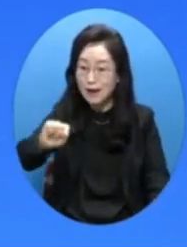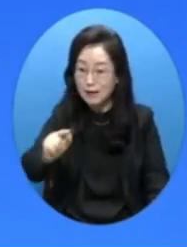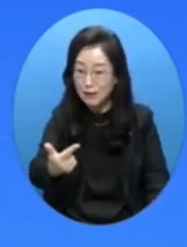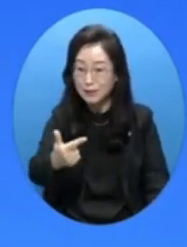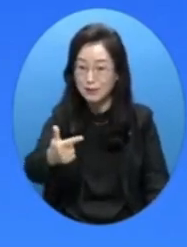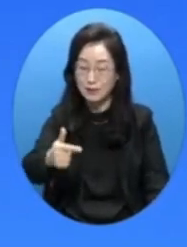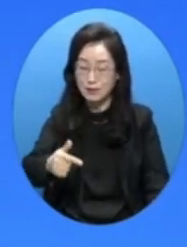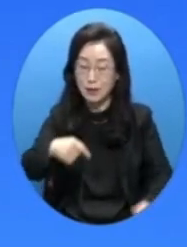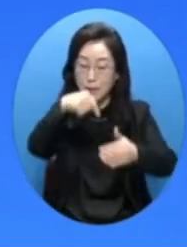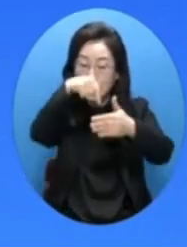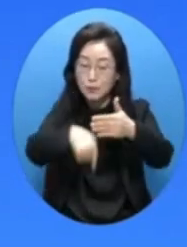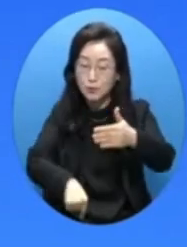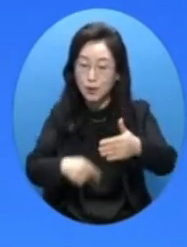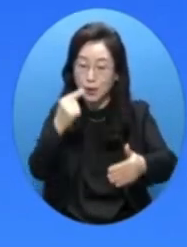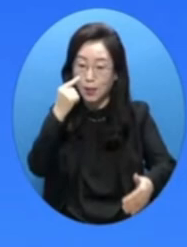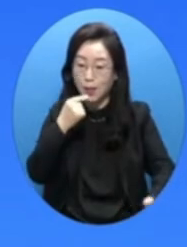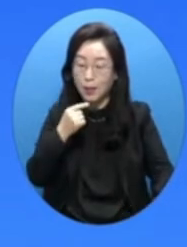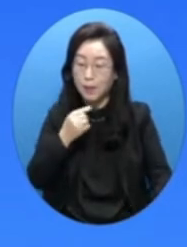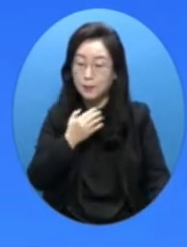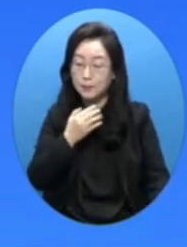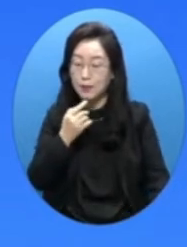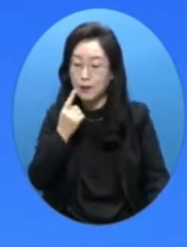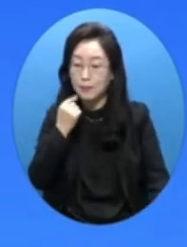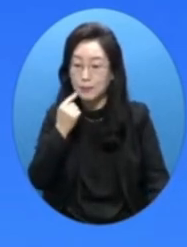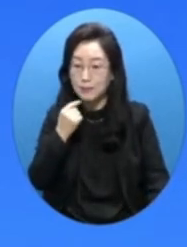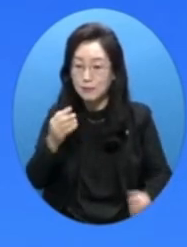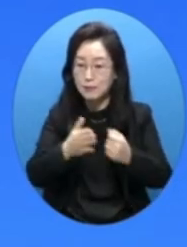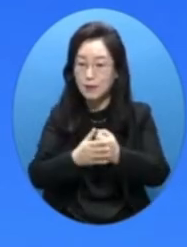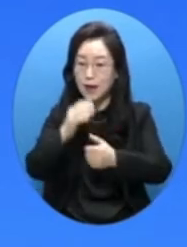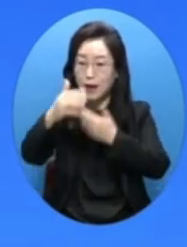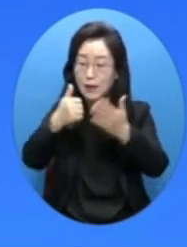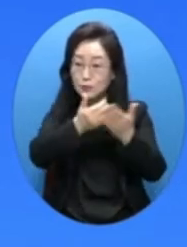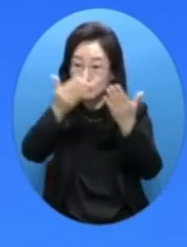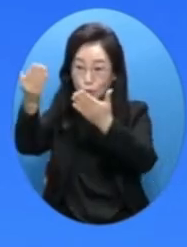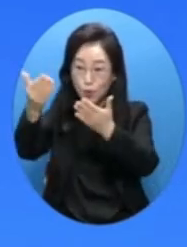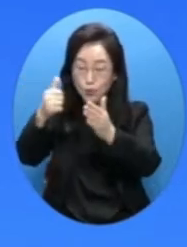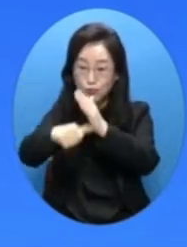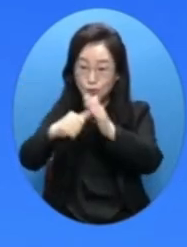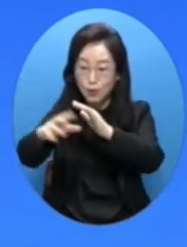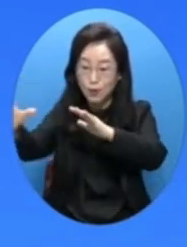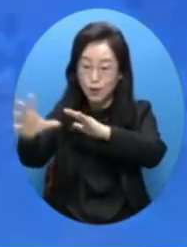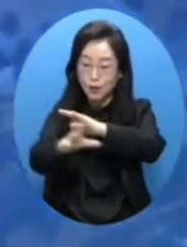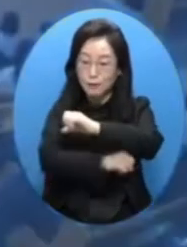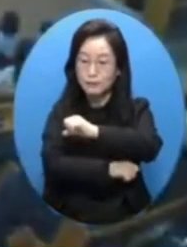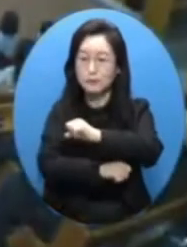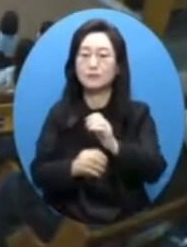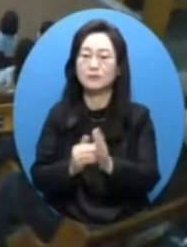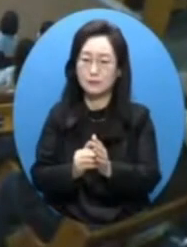탐욕이 생겨서 하나님께 드려진 물건을 훔쳤습니다